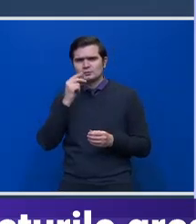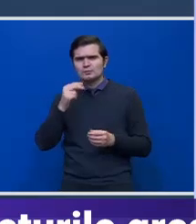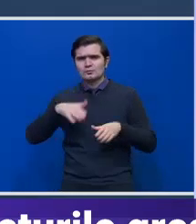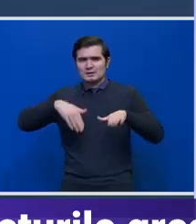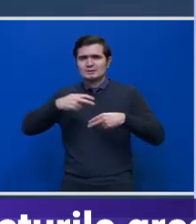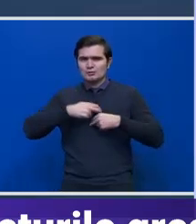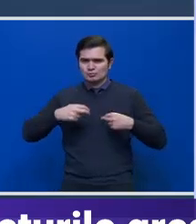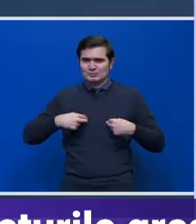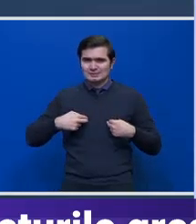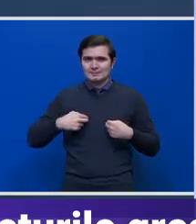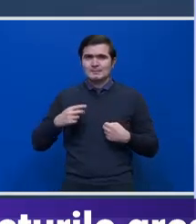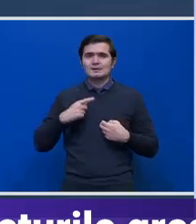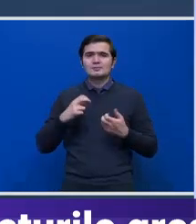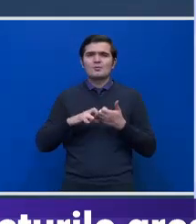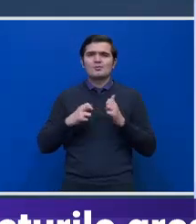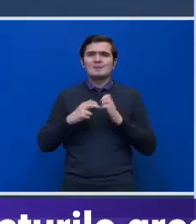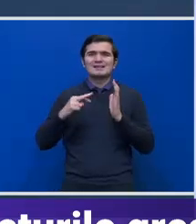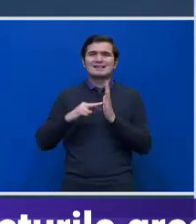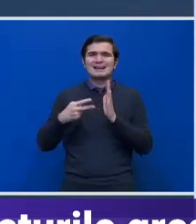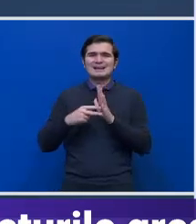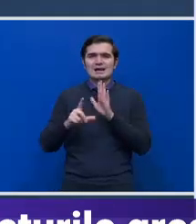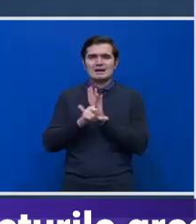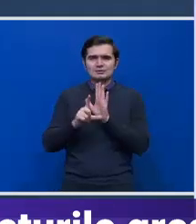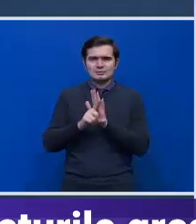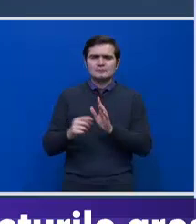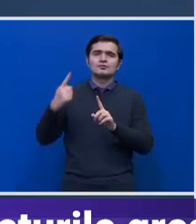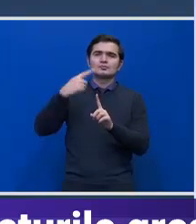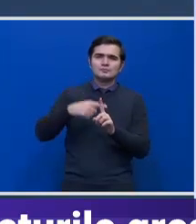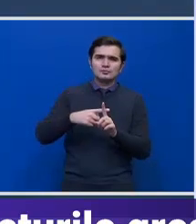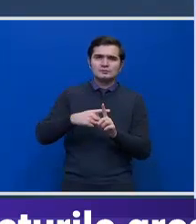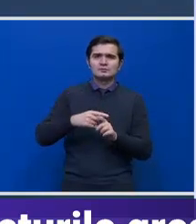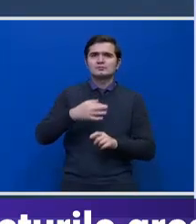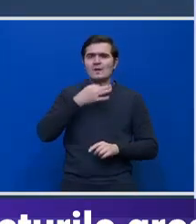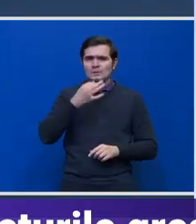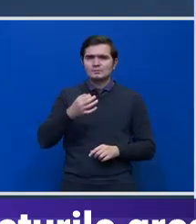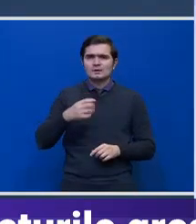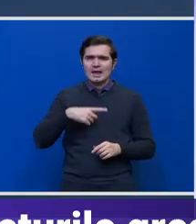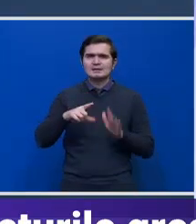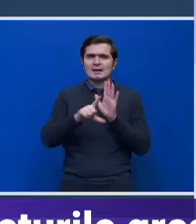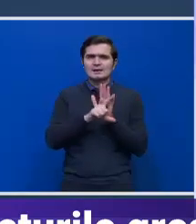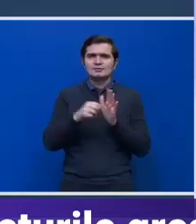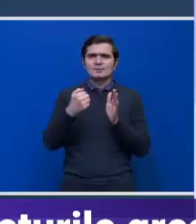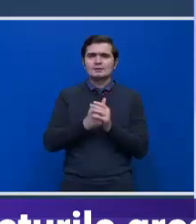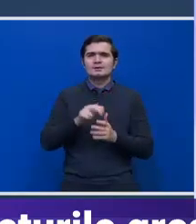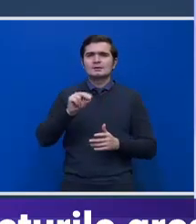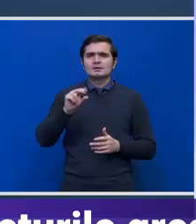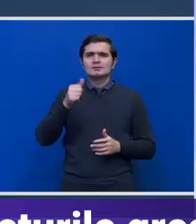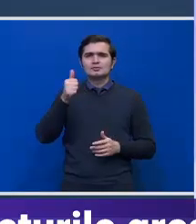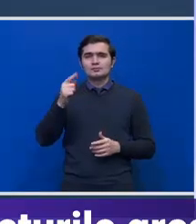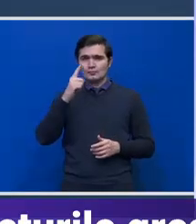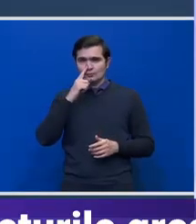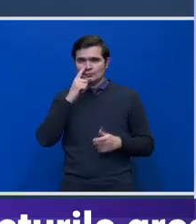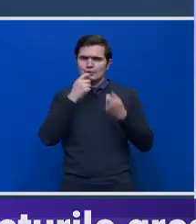dacă e posibil. Este o chestie de tehnică legislativă. În plus, față de ce v-am explicat, există în lege faptul că până la 31 iunie,